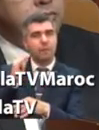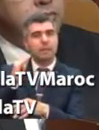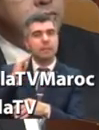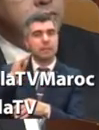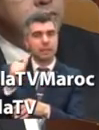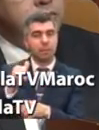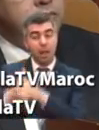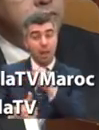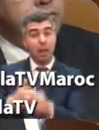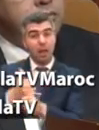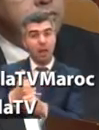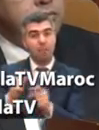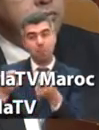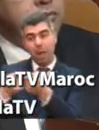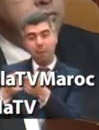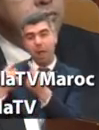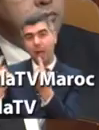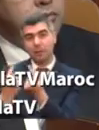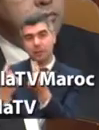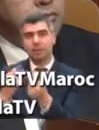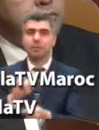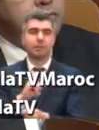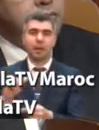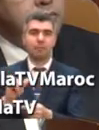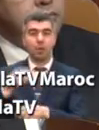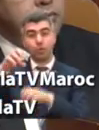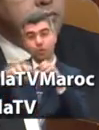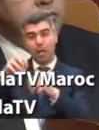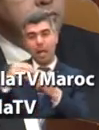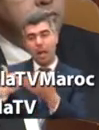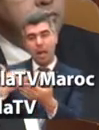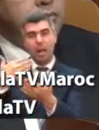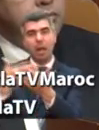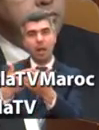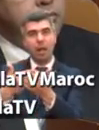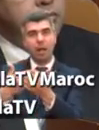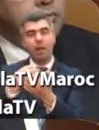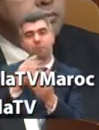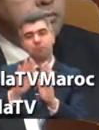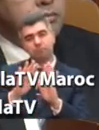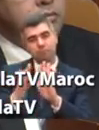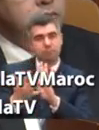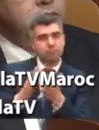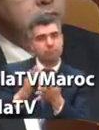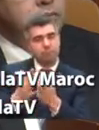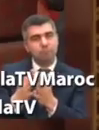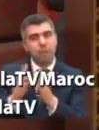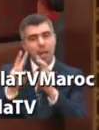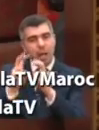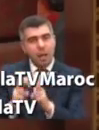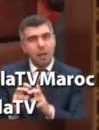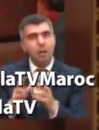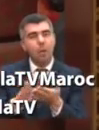ما كانتش سنه عاديه، وخصوصا الامطار الاخيره، انتم كتعرفوا على انه الامطار الاخيره تقريبا طيحت النوره ديال